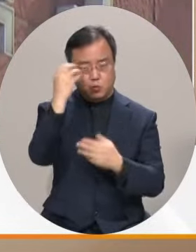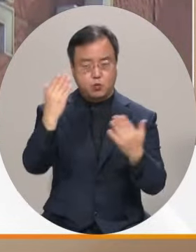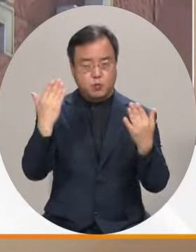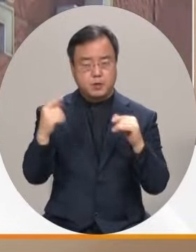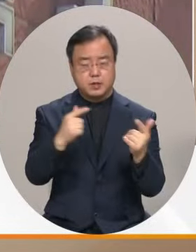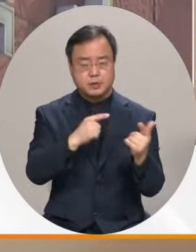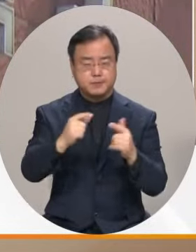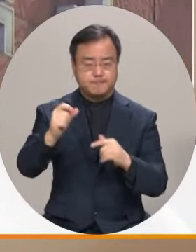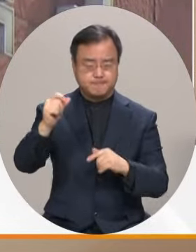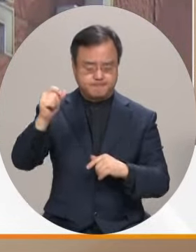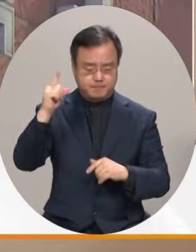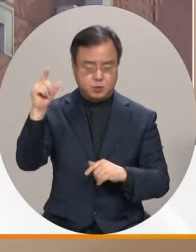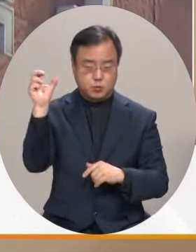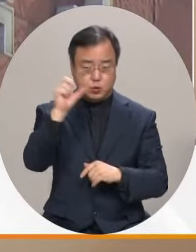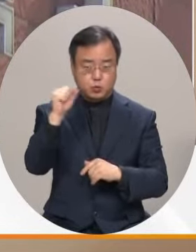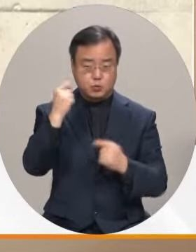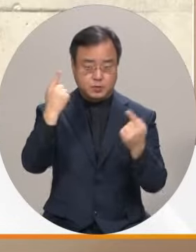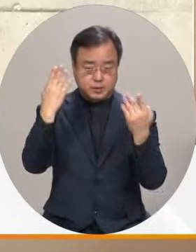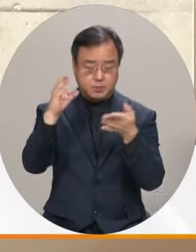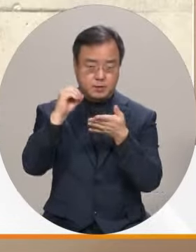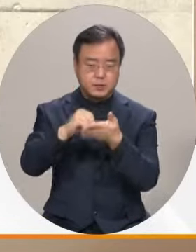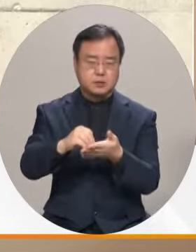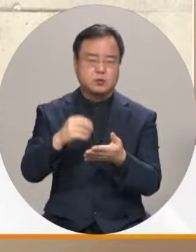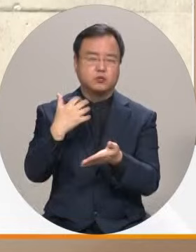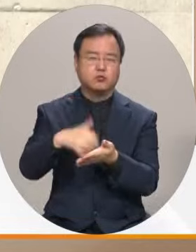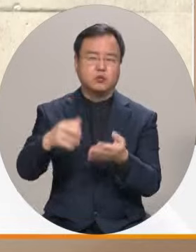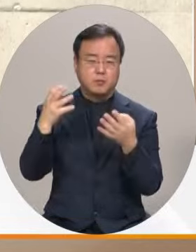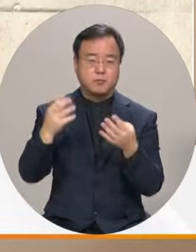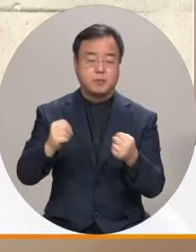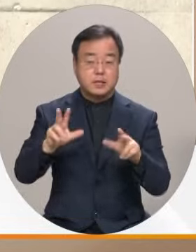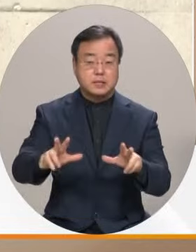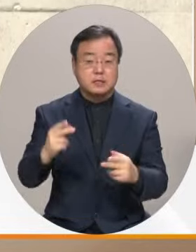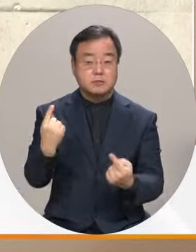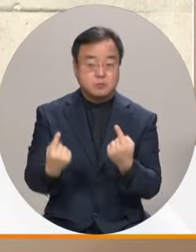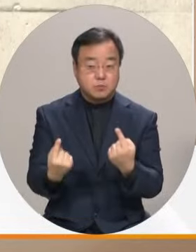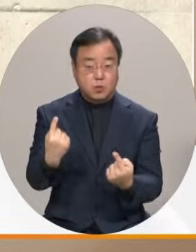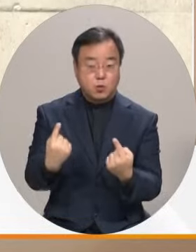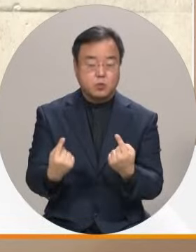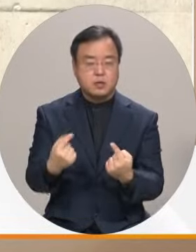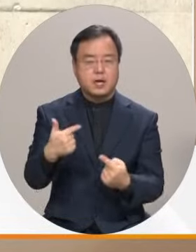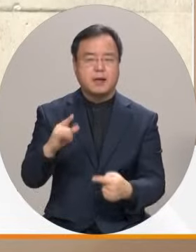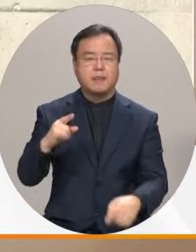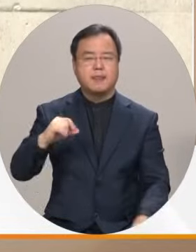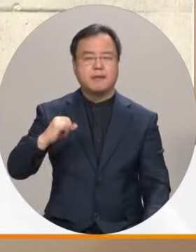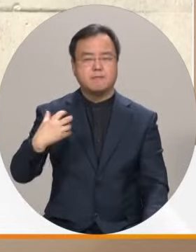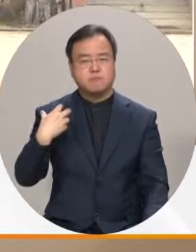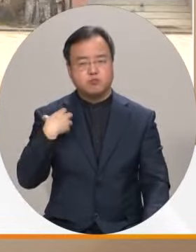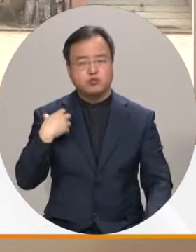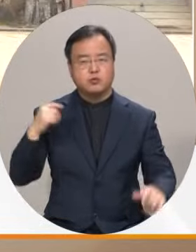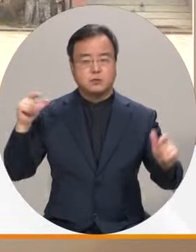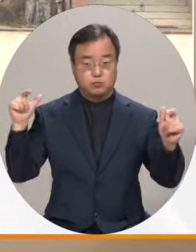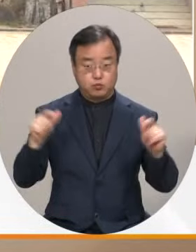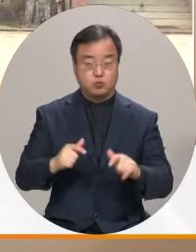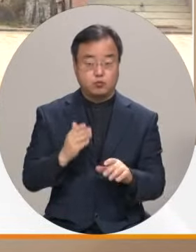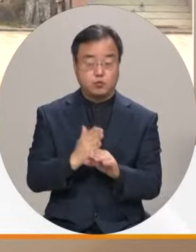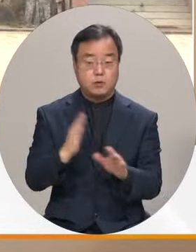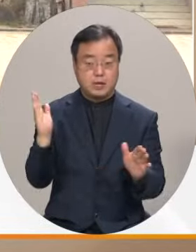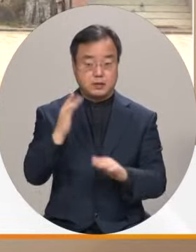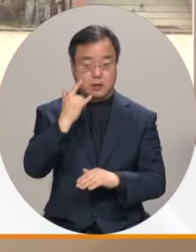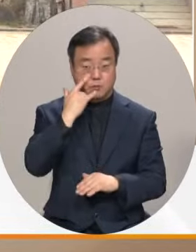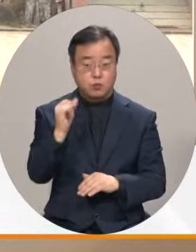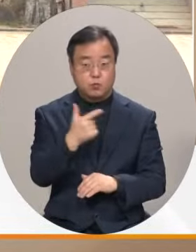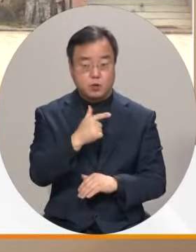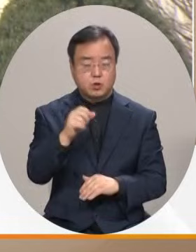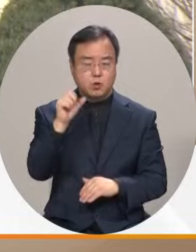대학으로의 진학 실적도 좋고 또 지금보다는 내신 부담이 줄어드는만큼이 학생과 학부모의